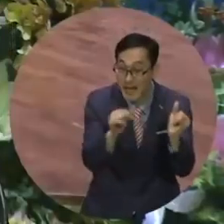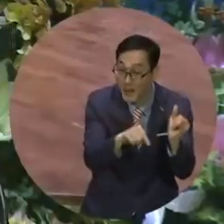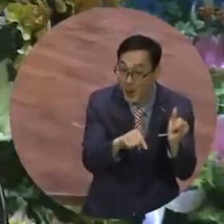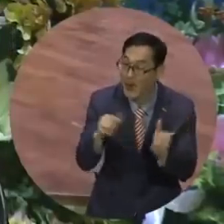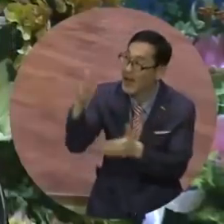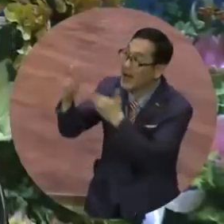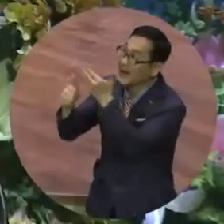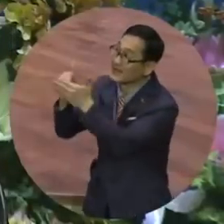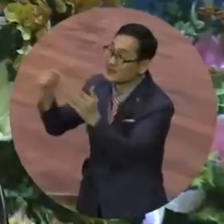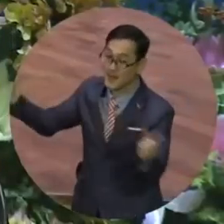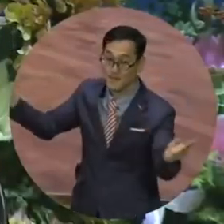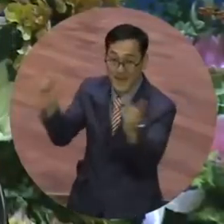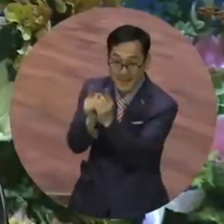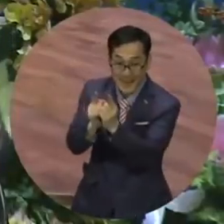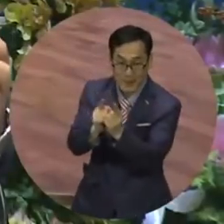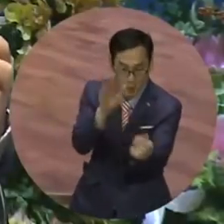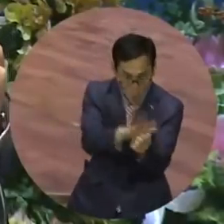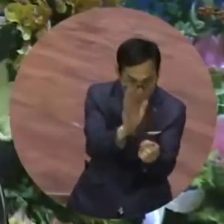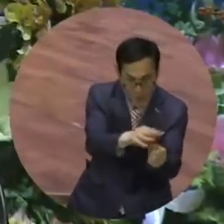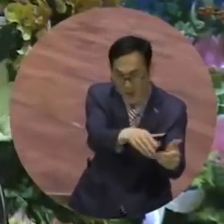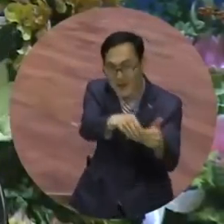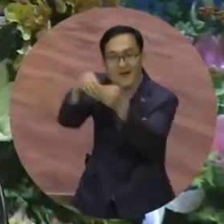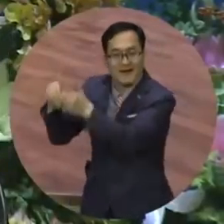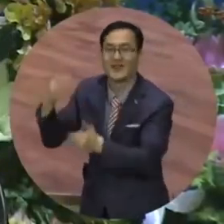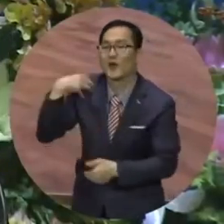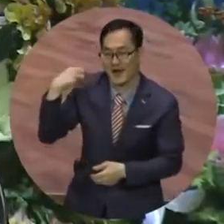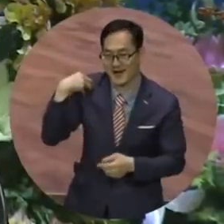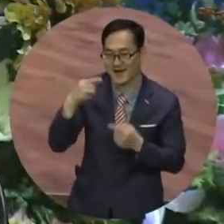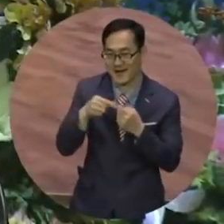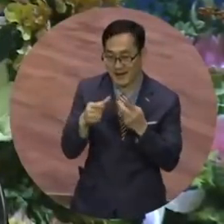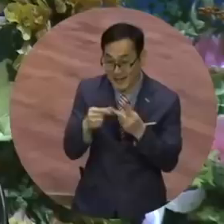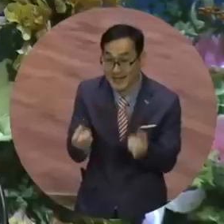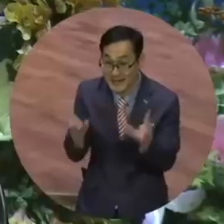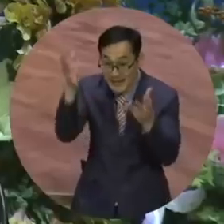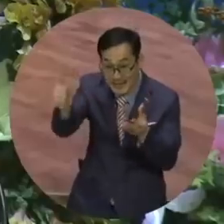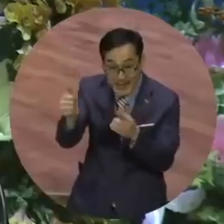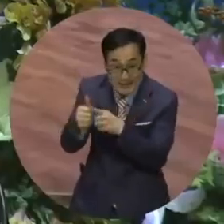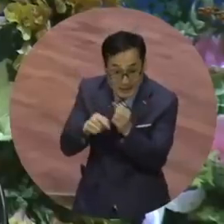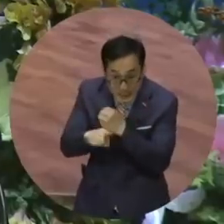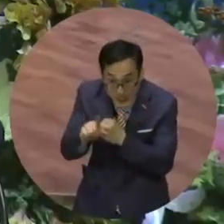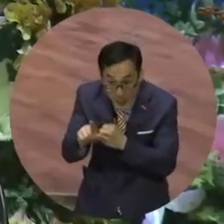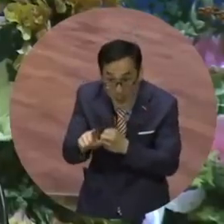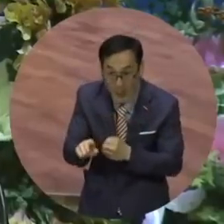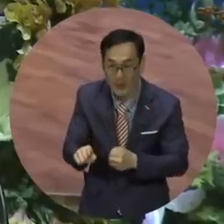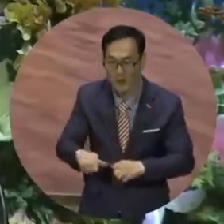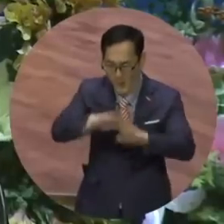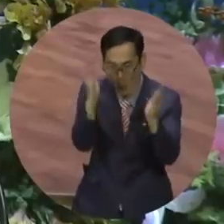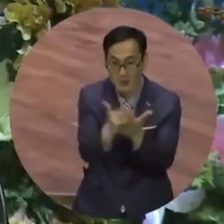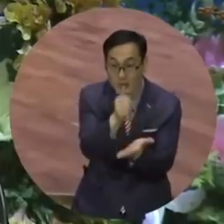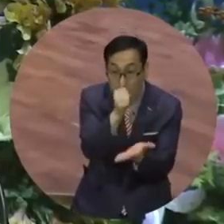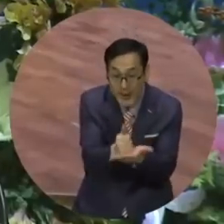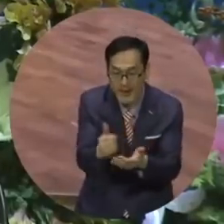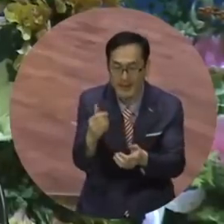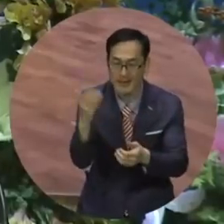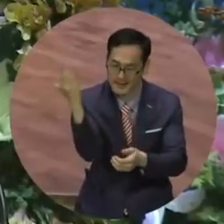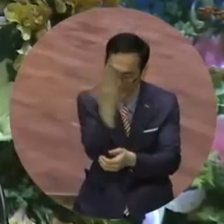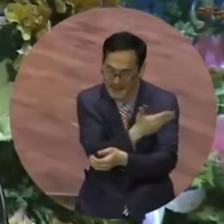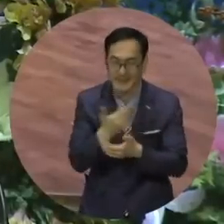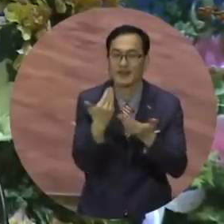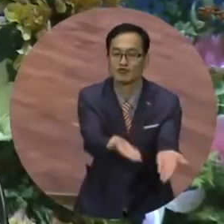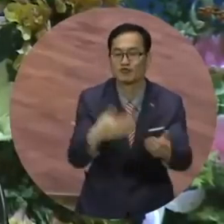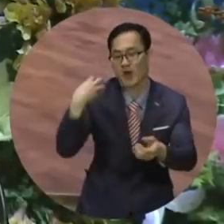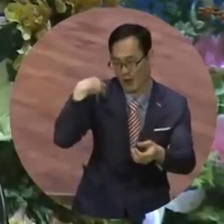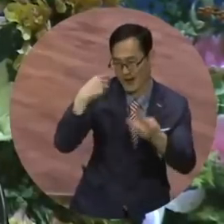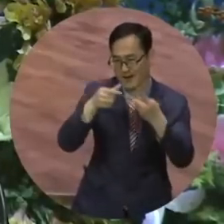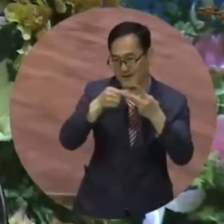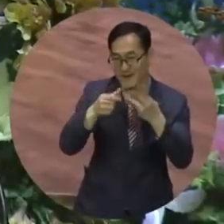하나님을 만나게 된 역할이에요. 사람으로. 제사장이 뭐냐? 모든 사람 죄를 사해주는 역할이에요.